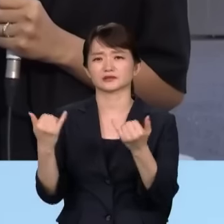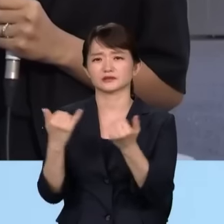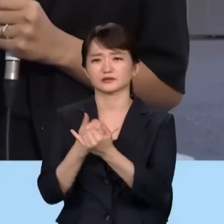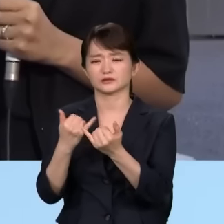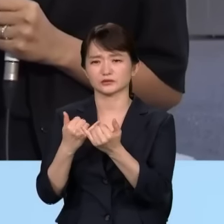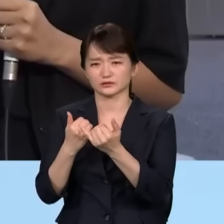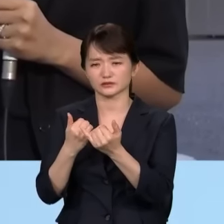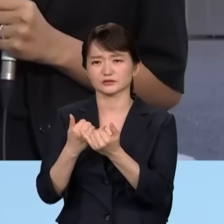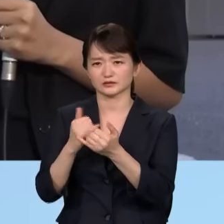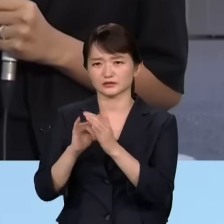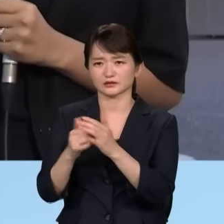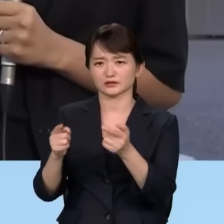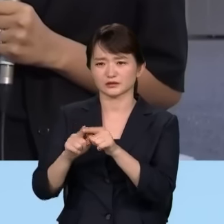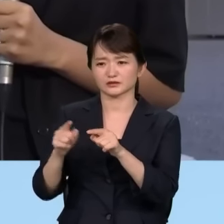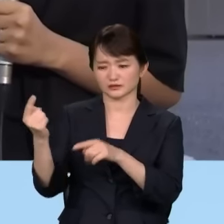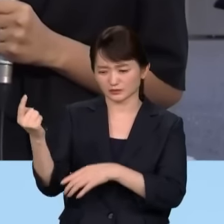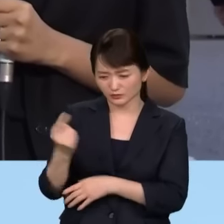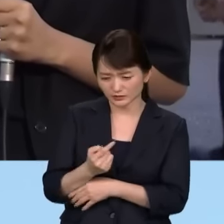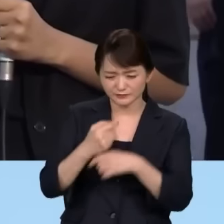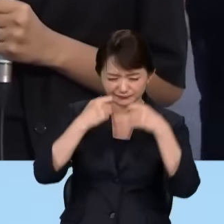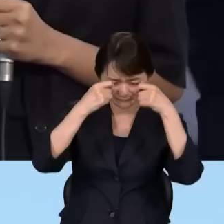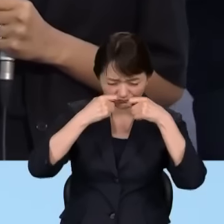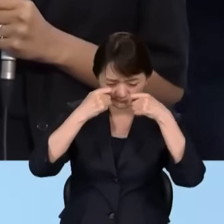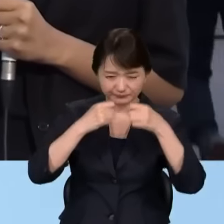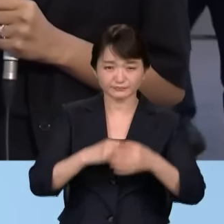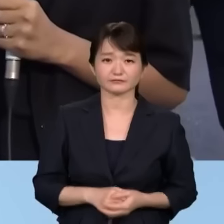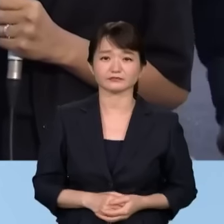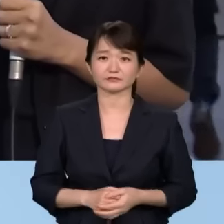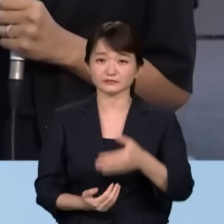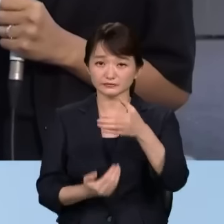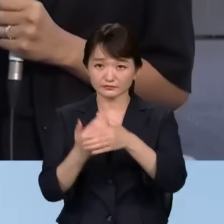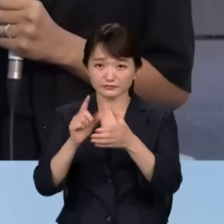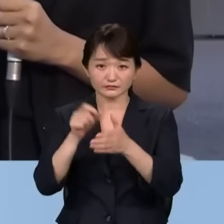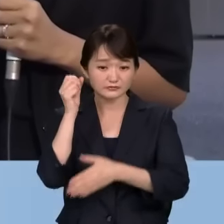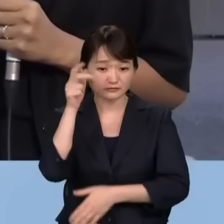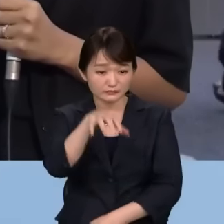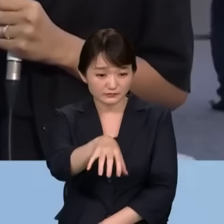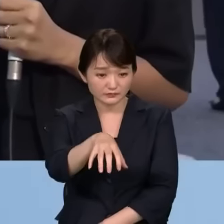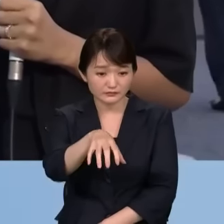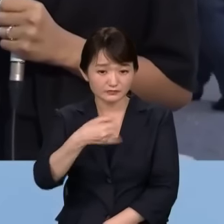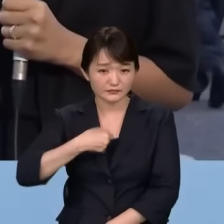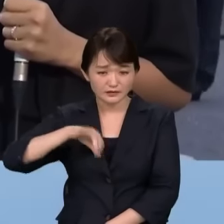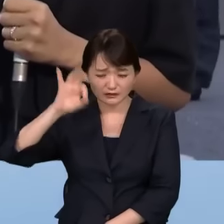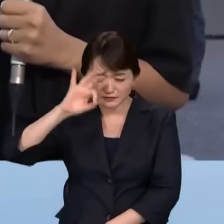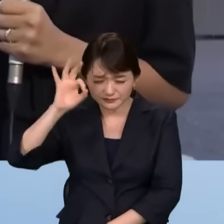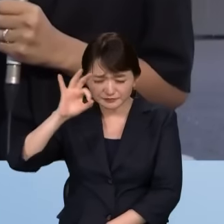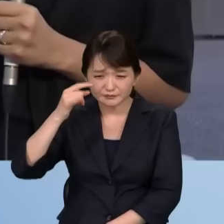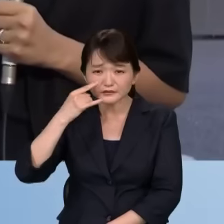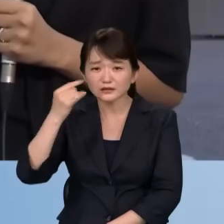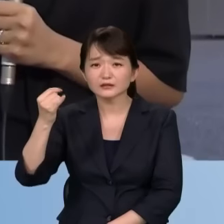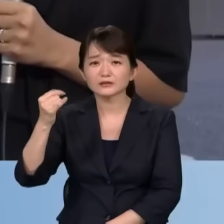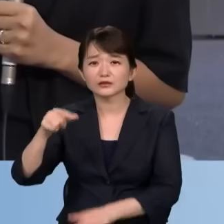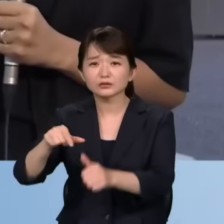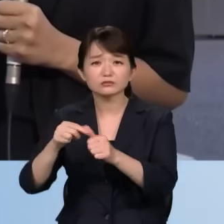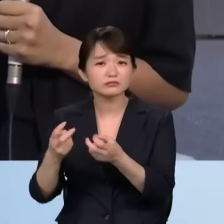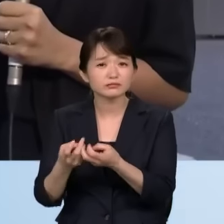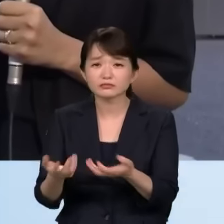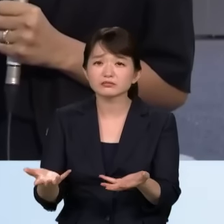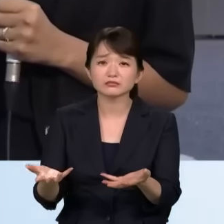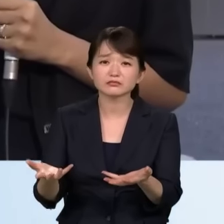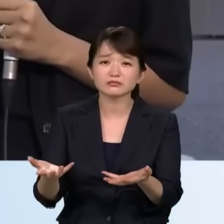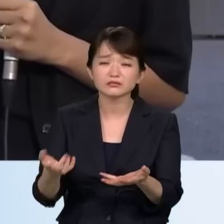가족과 함께 모였고요. 또 함께 울었습니다. 사고 당시에 호텔 앞에서 딸을 애타게 찾았던 이 엄마는 정말로 구조할 방법이 없었던